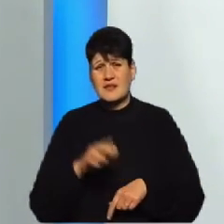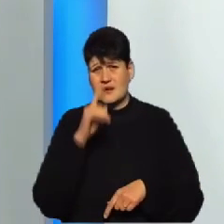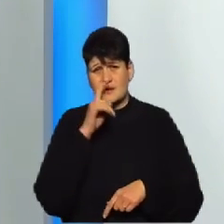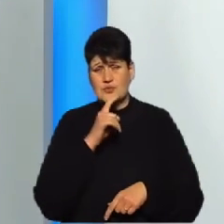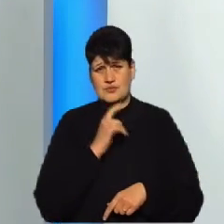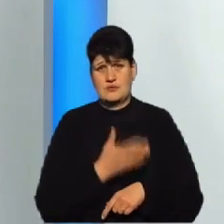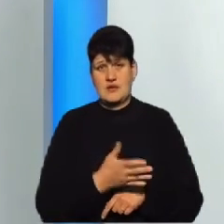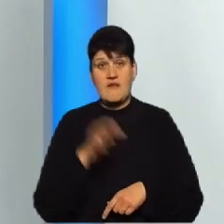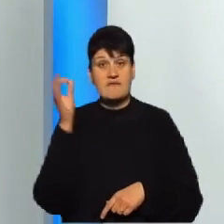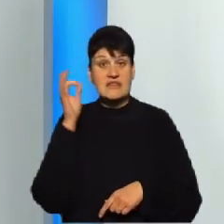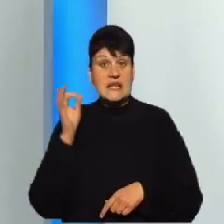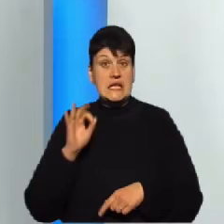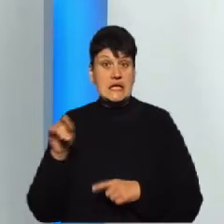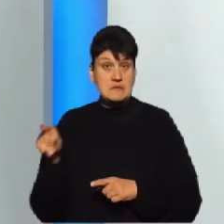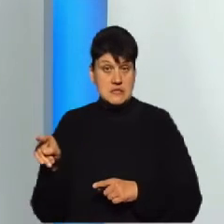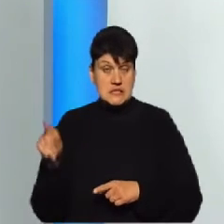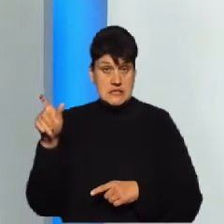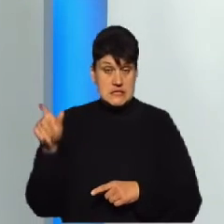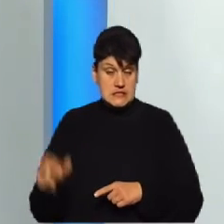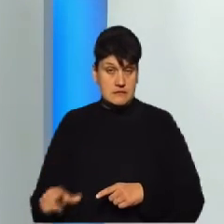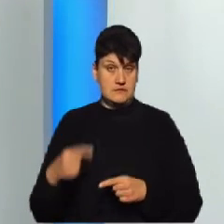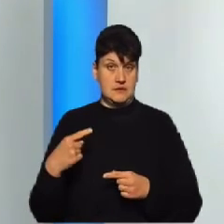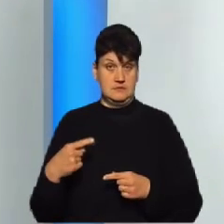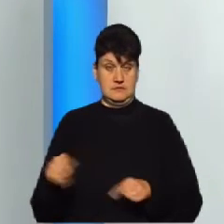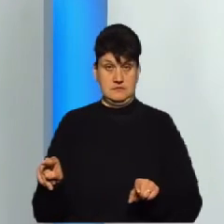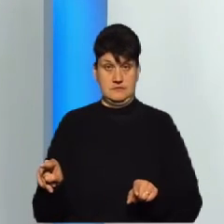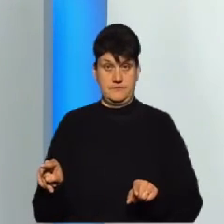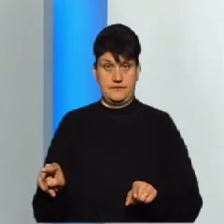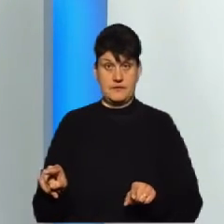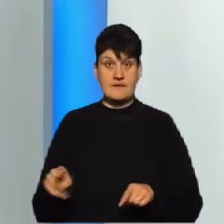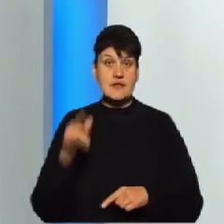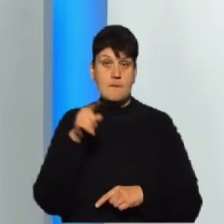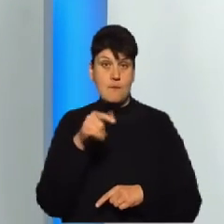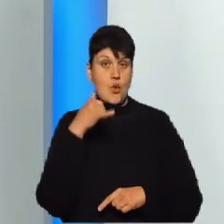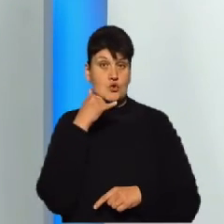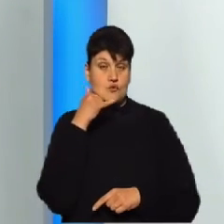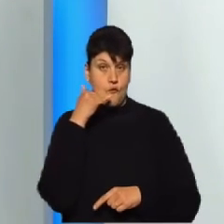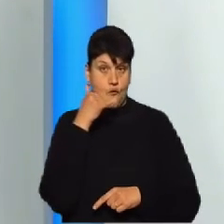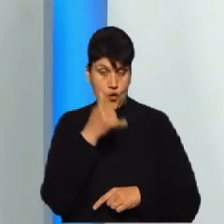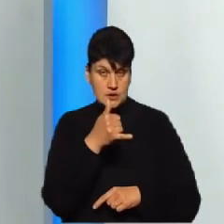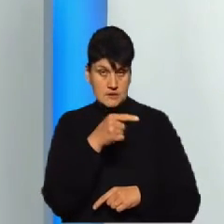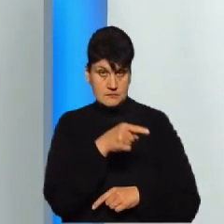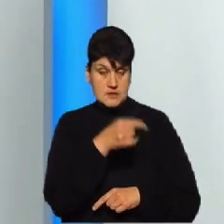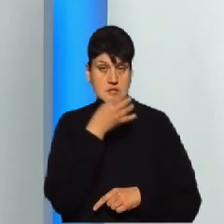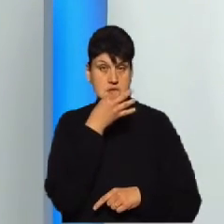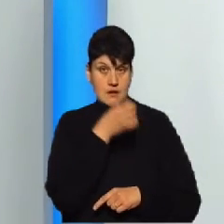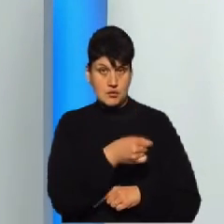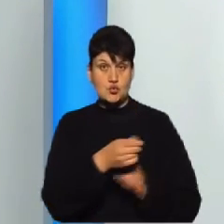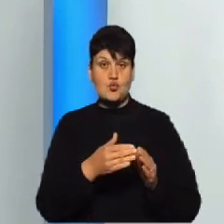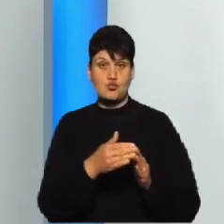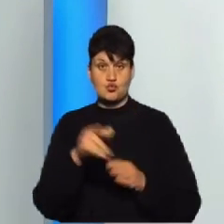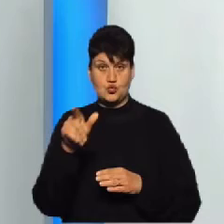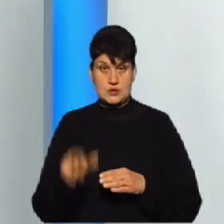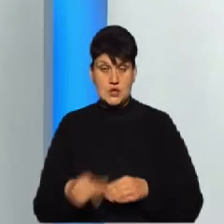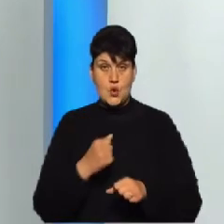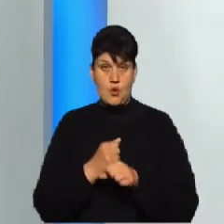нульова толерантність до корупції. Він подзвонить і повідомить, що сусід робить неправочинний